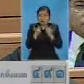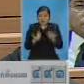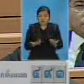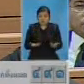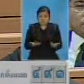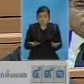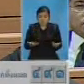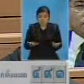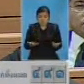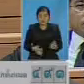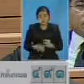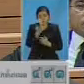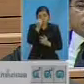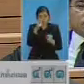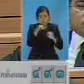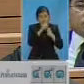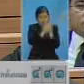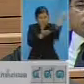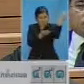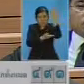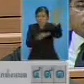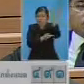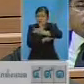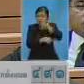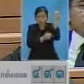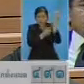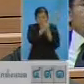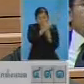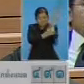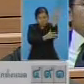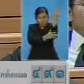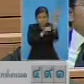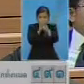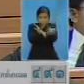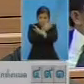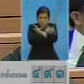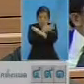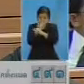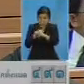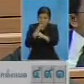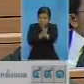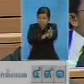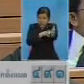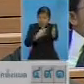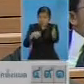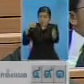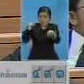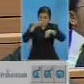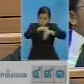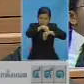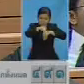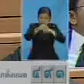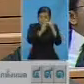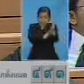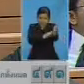เพราะยางพาราในภาคใต้เป็นยางที่ปลูกมาก่อนหน้านี้แล้วแล้วคนภาคกลาง